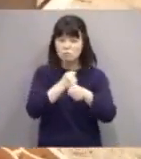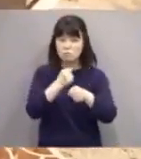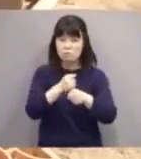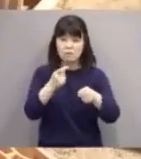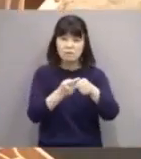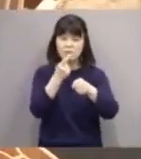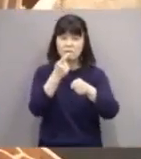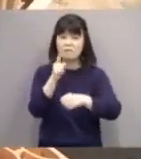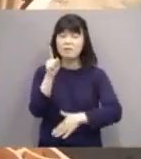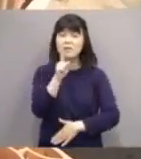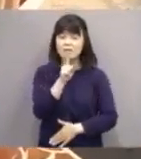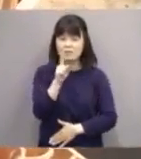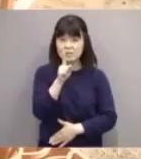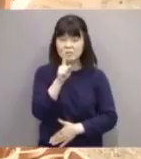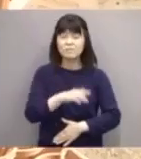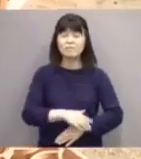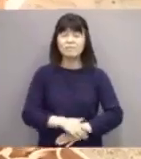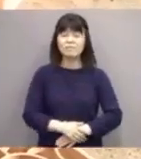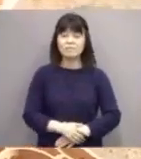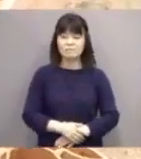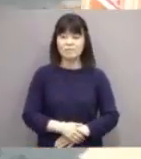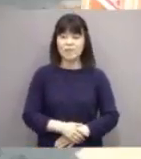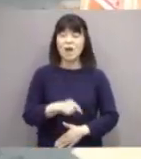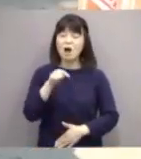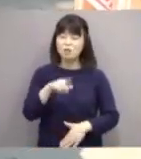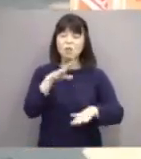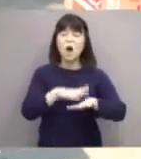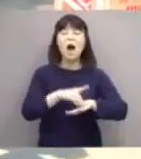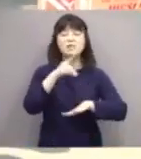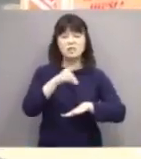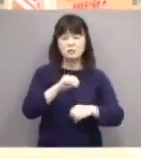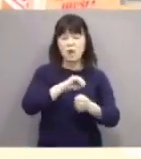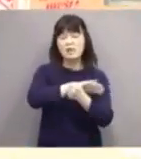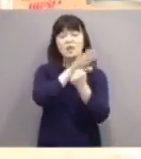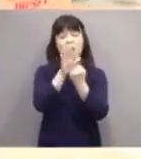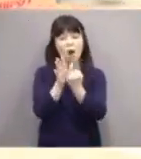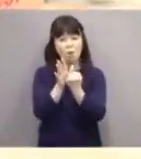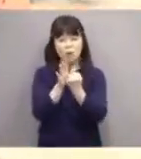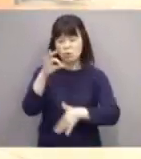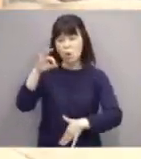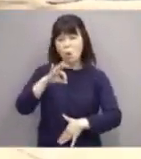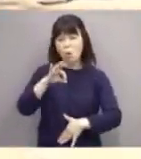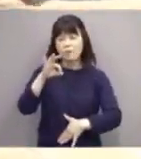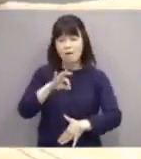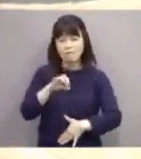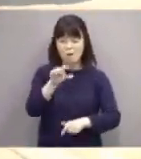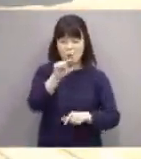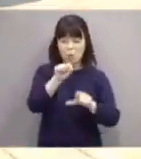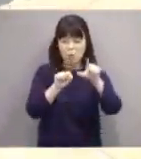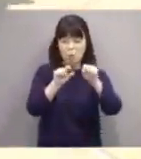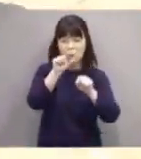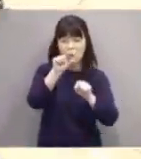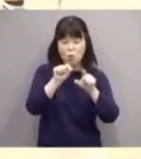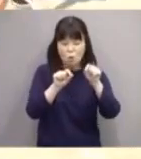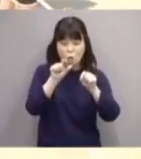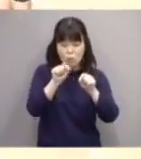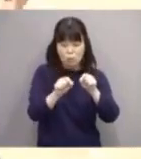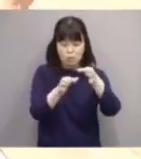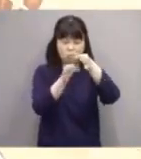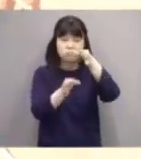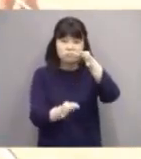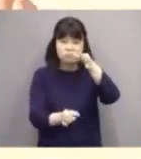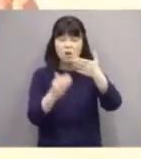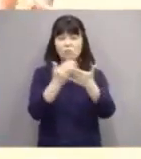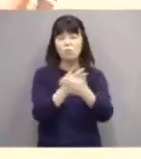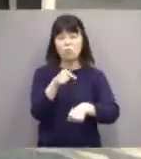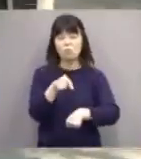ふうにして生まれたんですか？ もともとはひまわり の種取りをして、でも茎だけになったので、